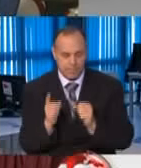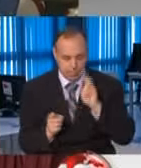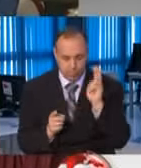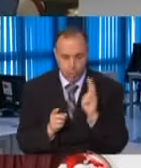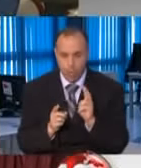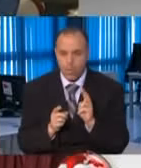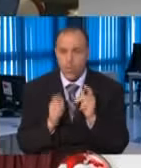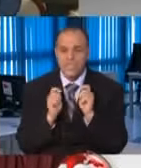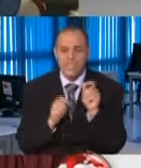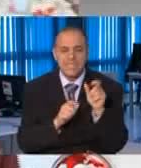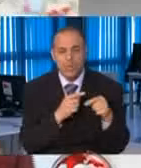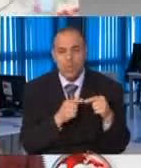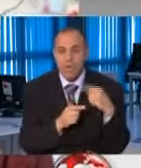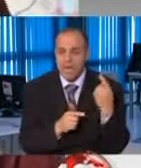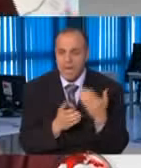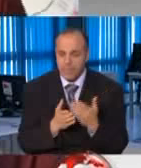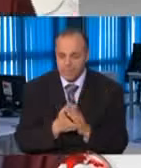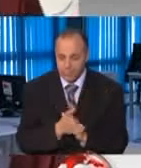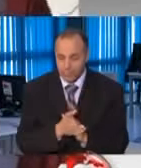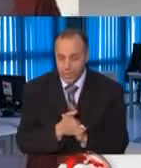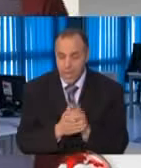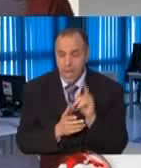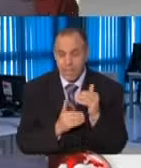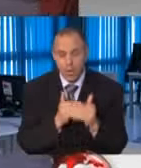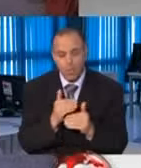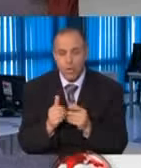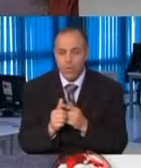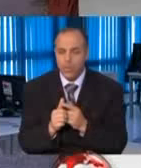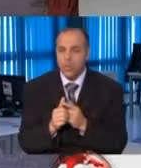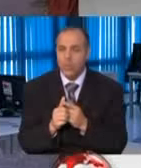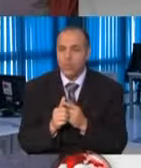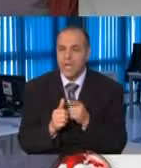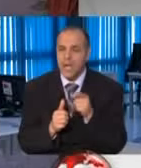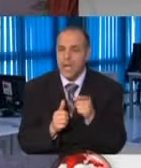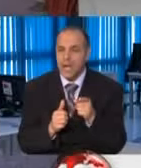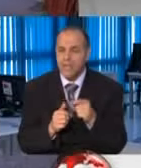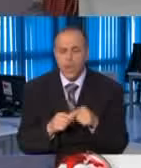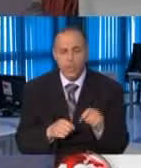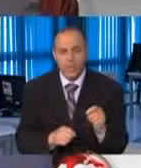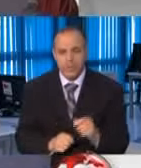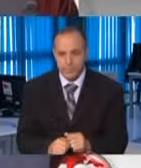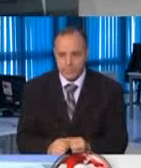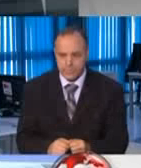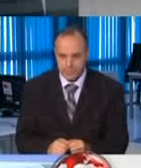ملاحظين ودبلوماسيين دوليين سوى خطوة أولى من عملية طويلة.